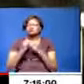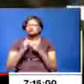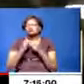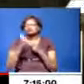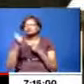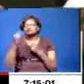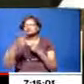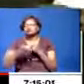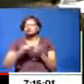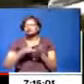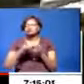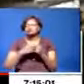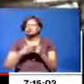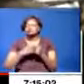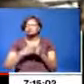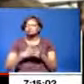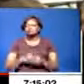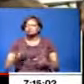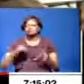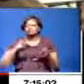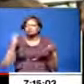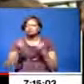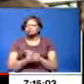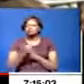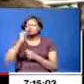Tunataka kubadilisha siasa ya Kenya.